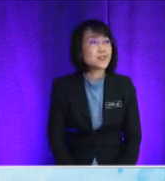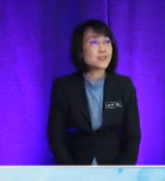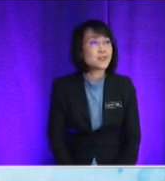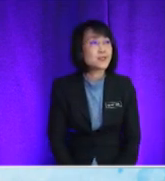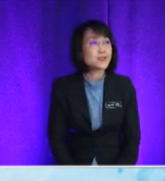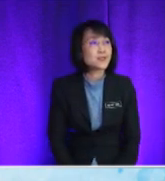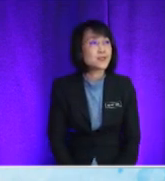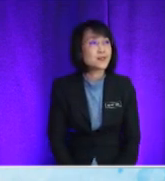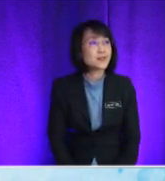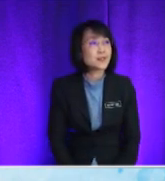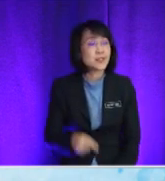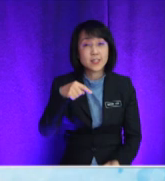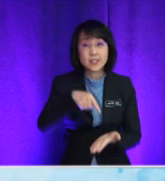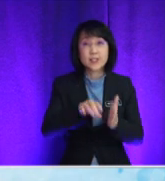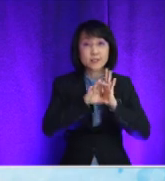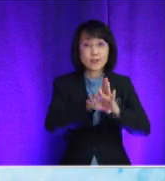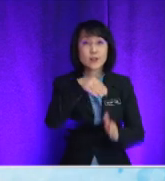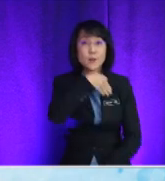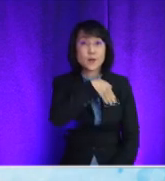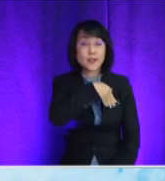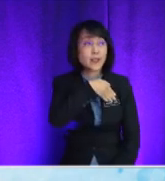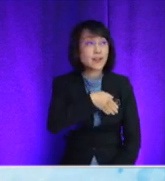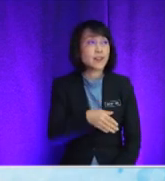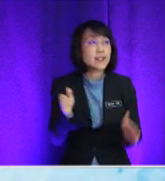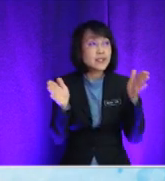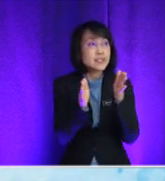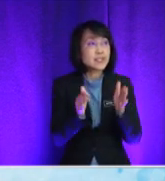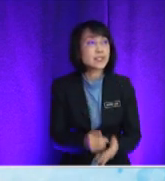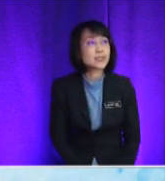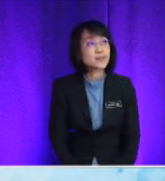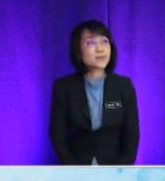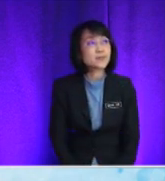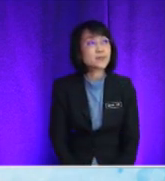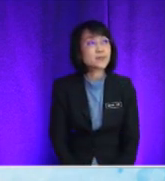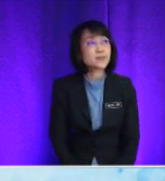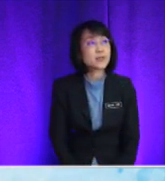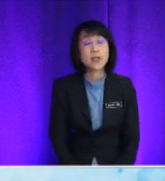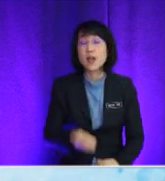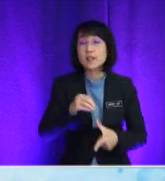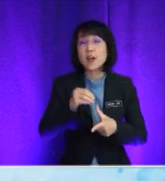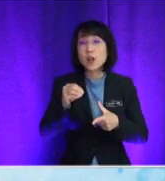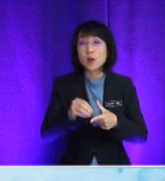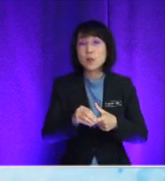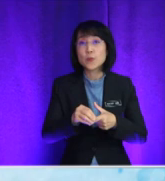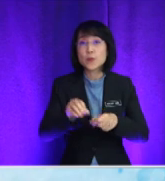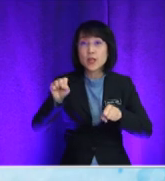ini salah satu contoh Pocket lah yang mudah yang kecil-kecil saja ataupun nggak guna sudah